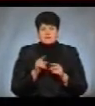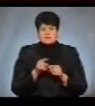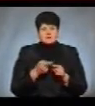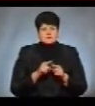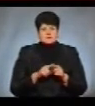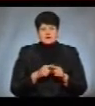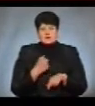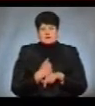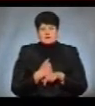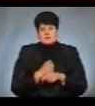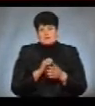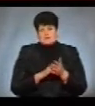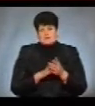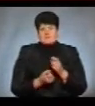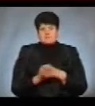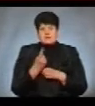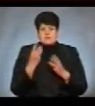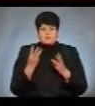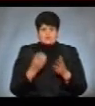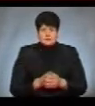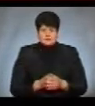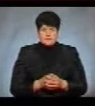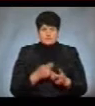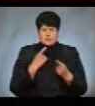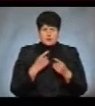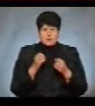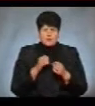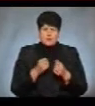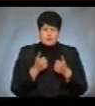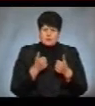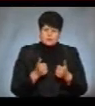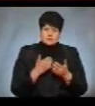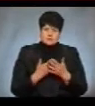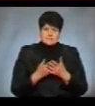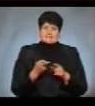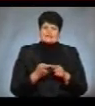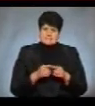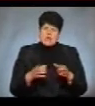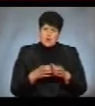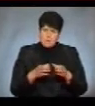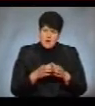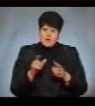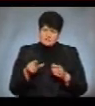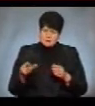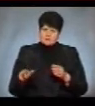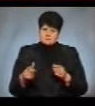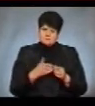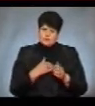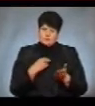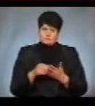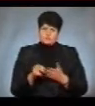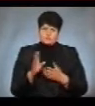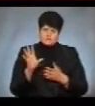пожежі після людського фактору. Пане Ярославе, коли ми говоримо про такі позитивні приклади, це громада долучилася до того, щоб придбати і